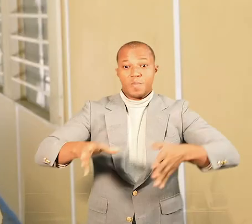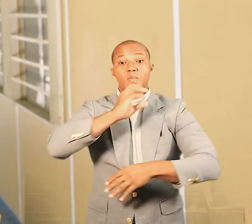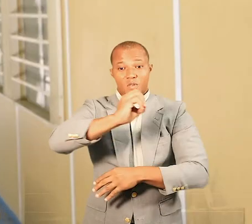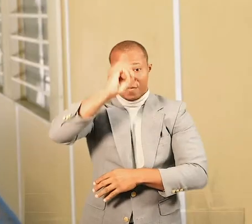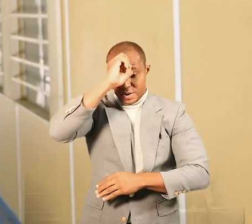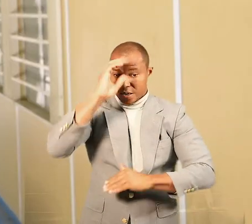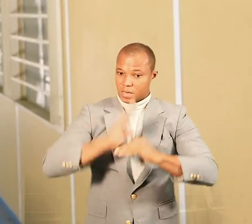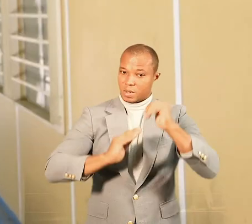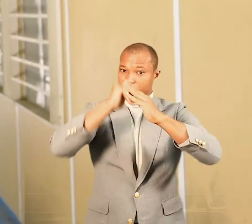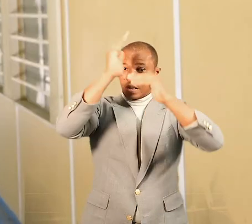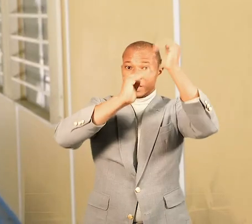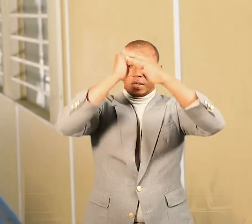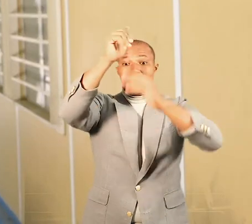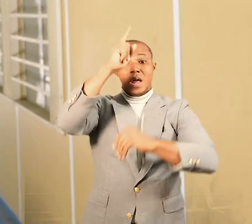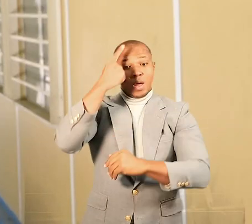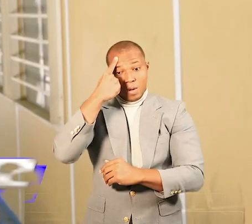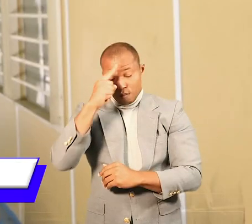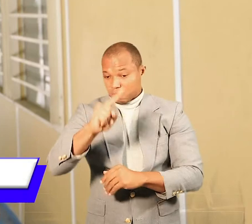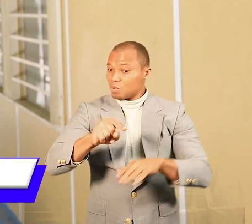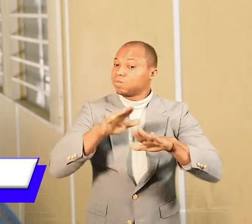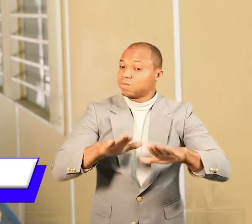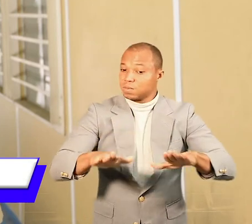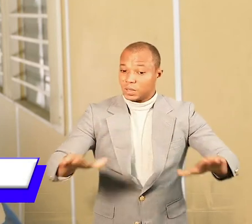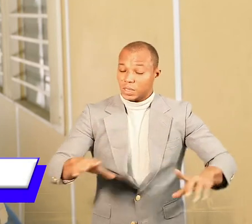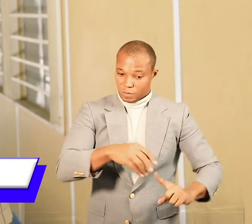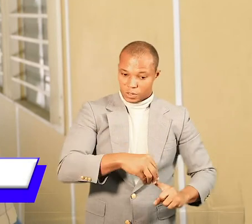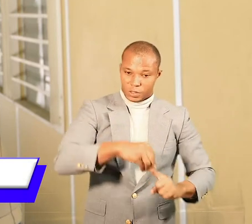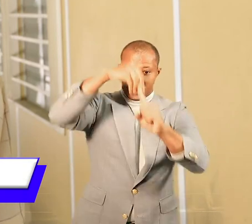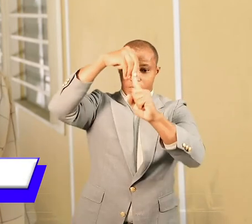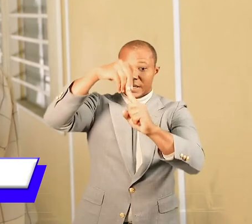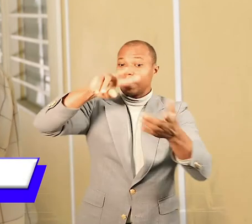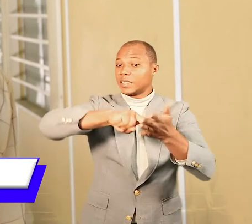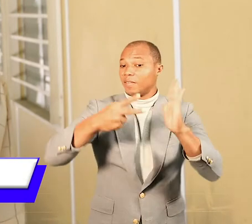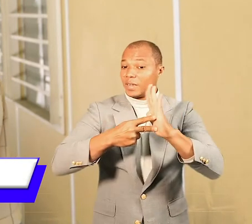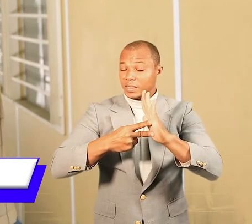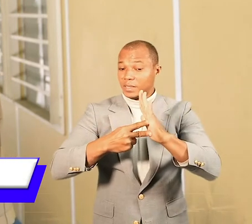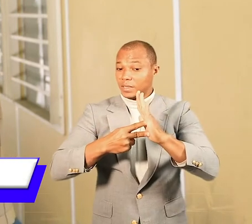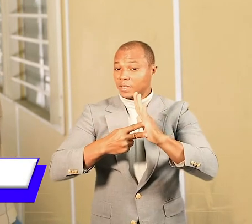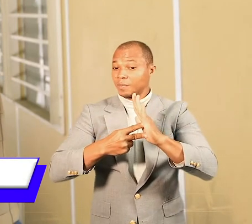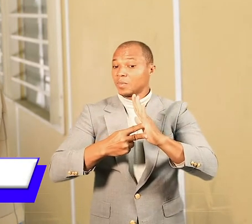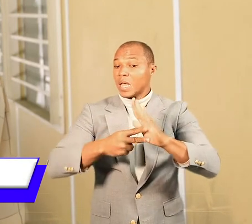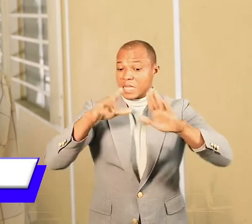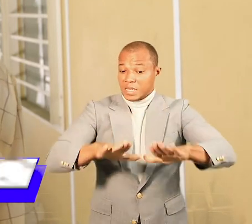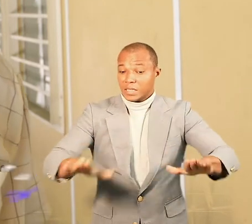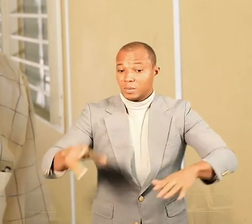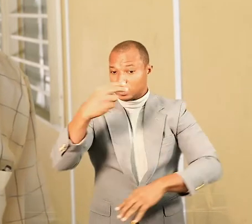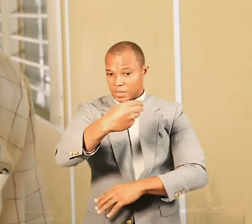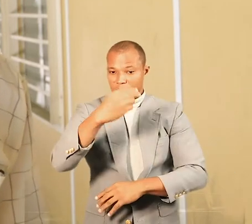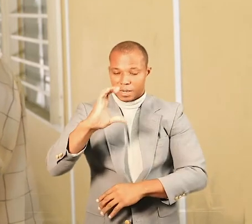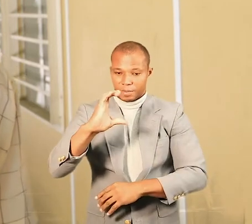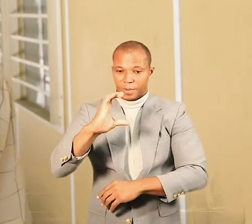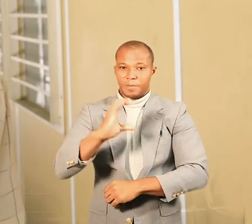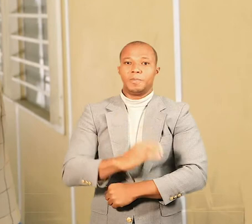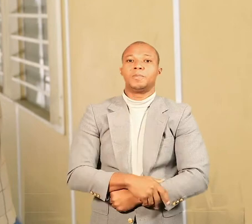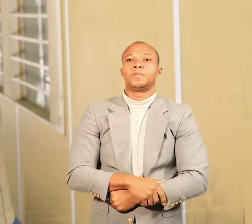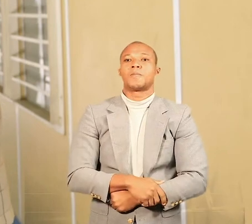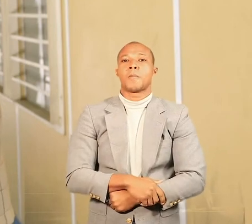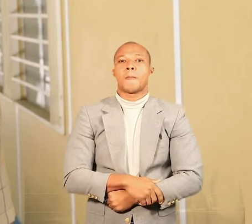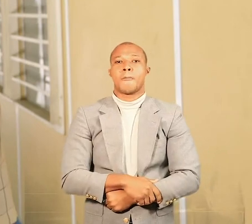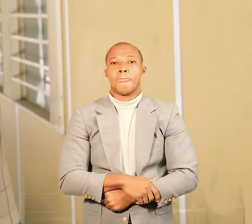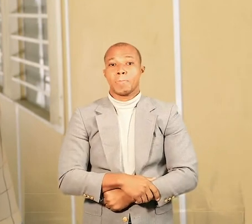orphelinat qui était construit pour timoun qui gagnait timoun spécialisé timoun qui relait timoun handicapé